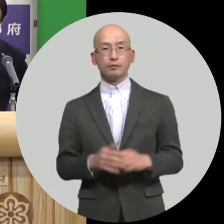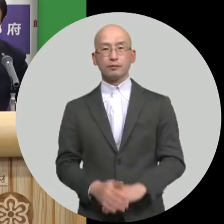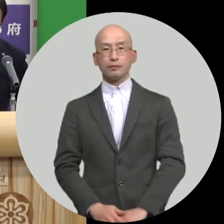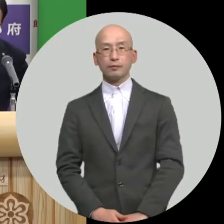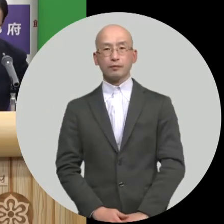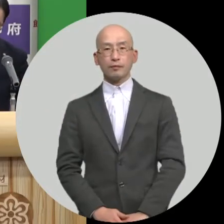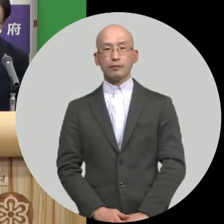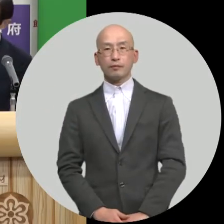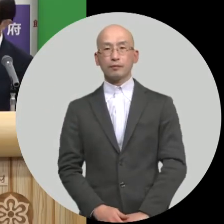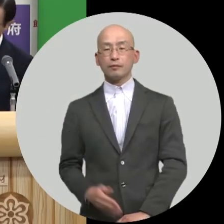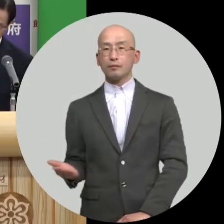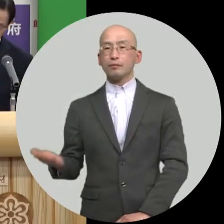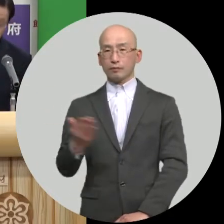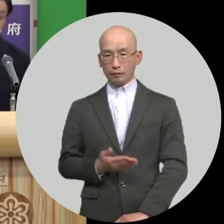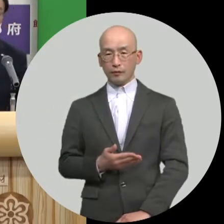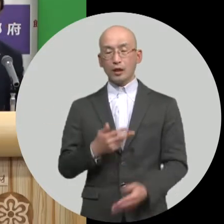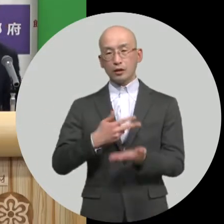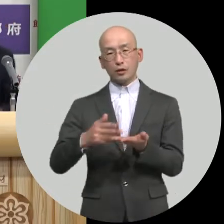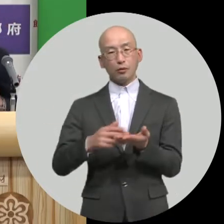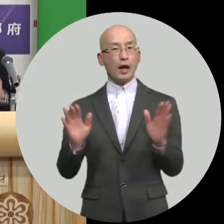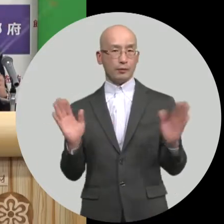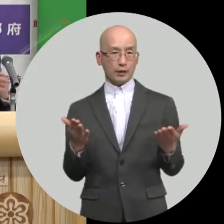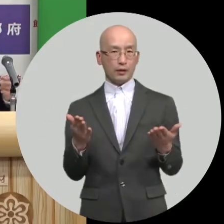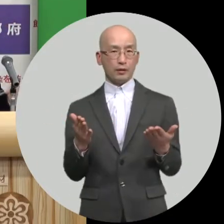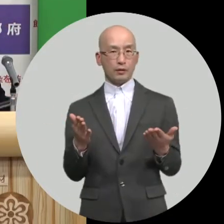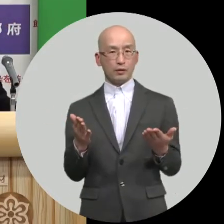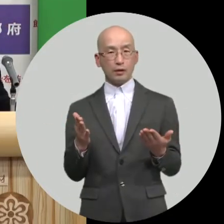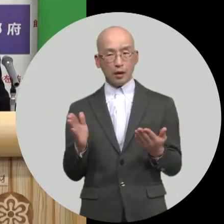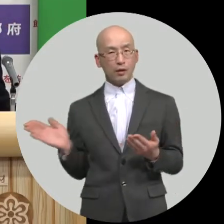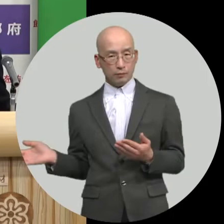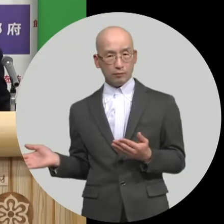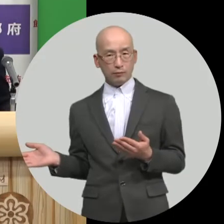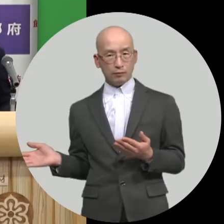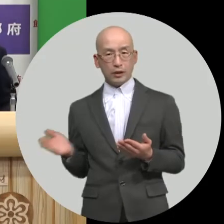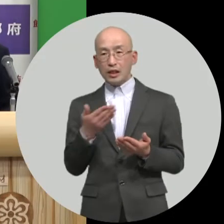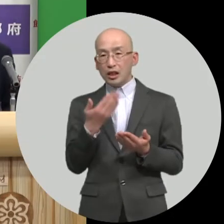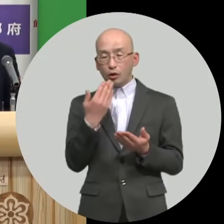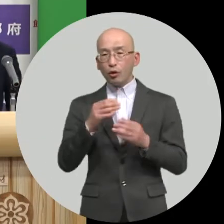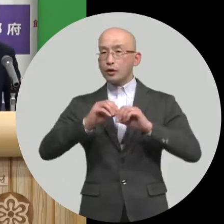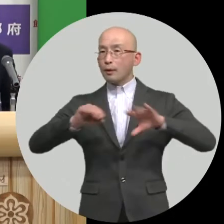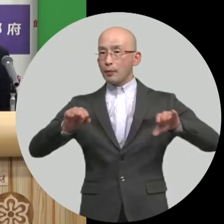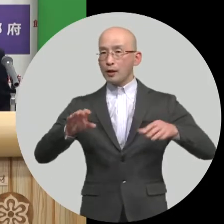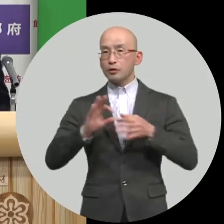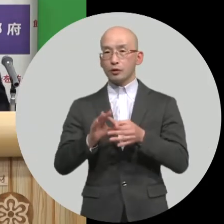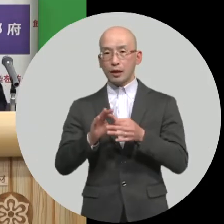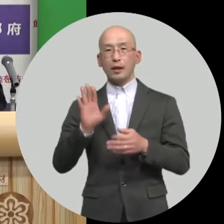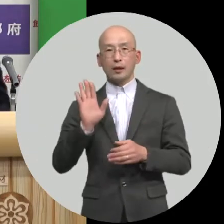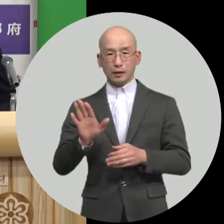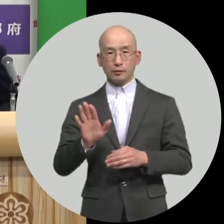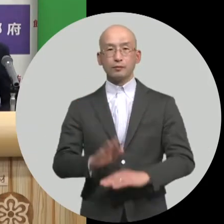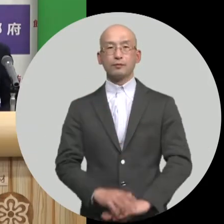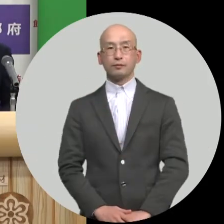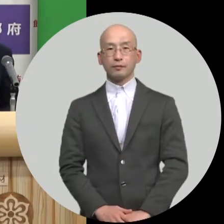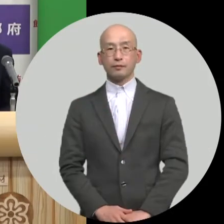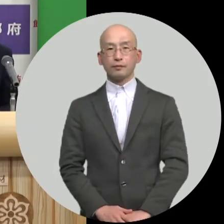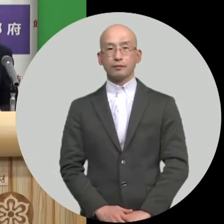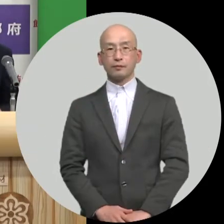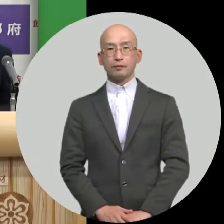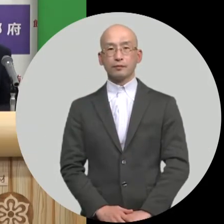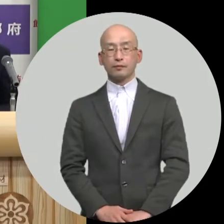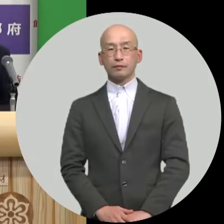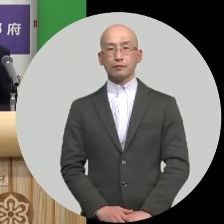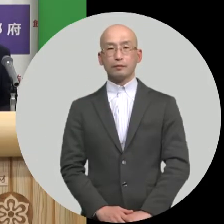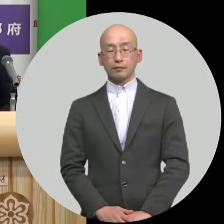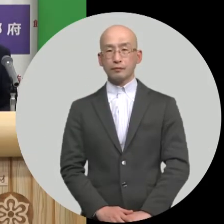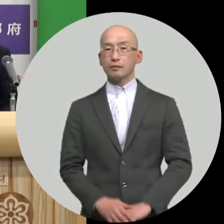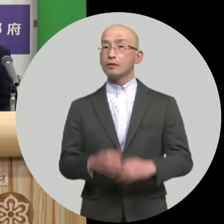から資料はここまでなんですけども、 GoTo Eat について一言だけ申し上げますと、これは